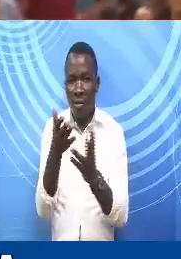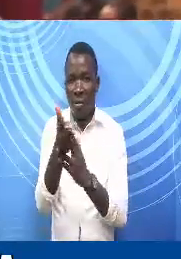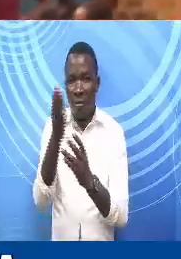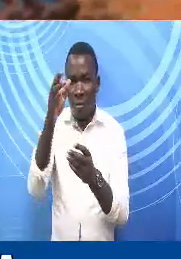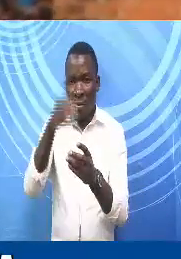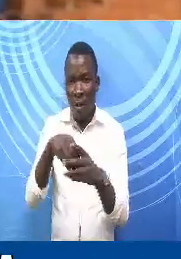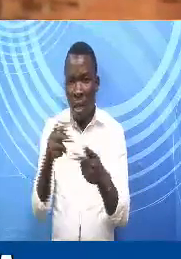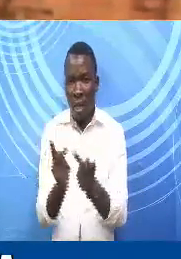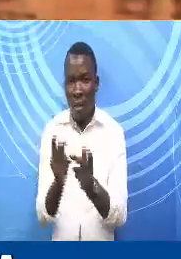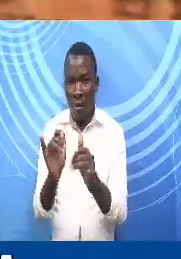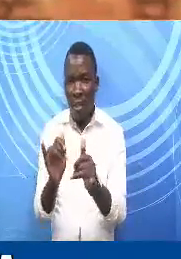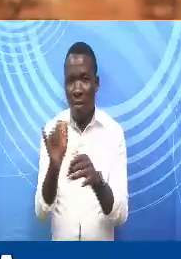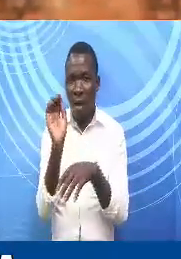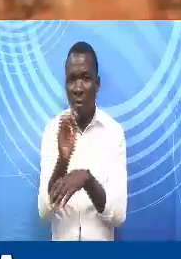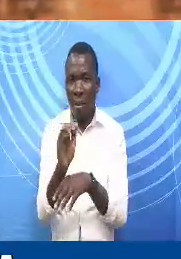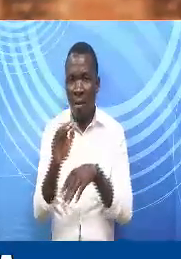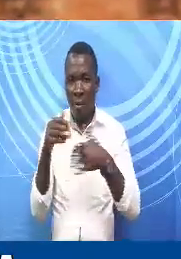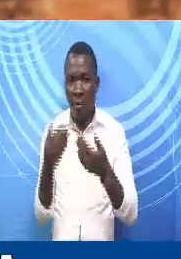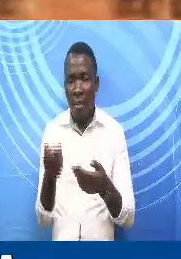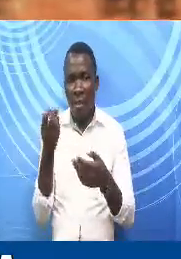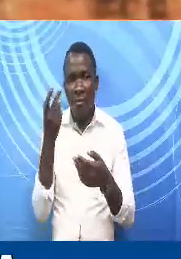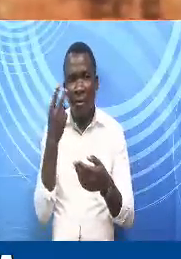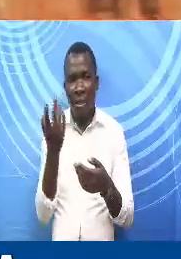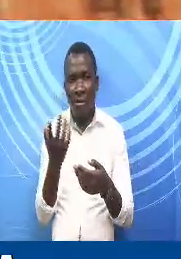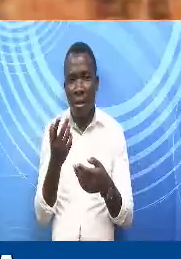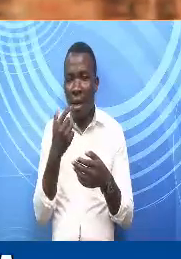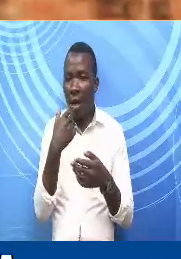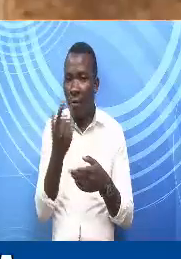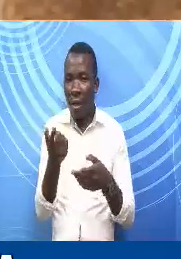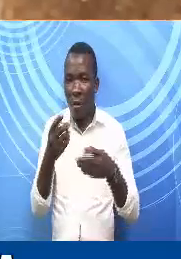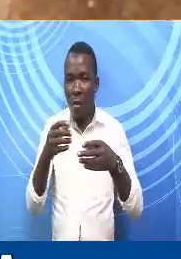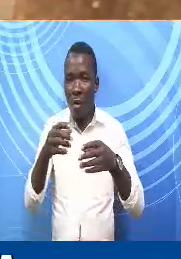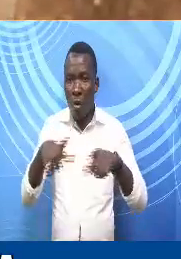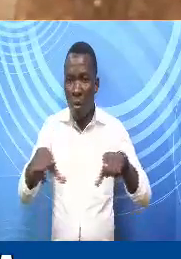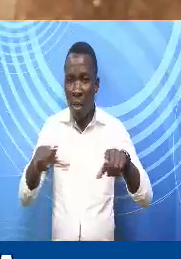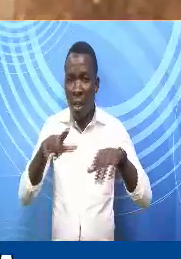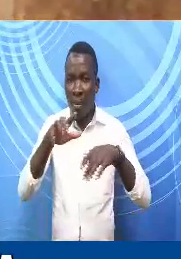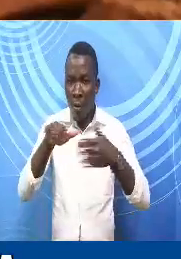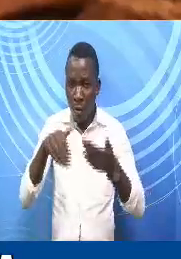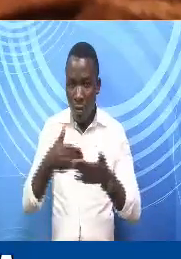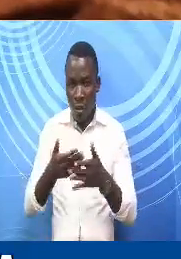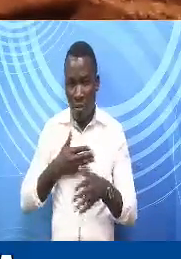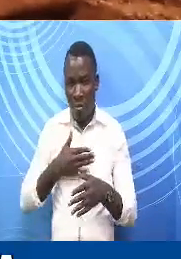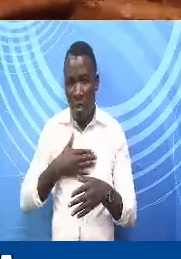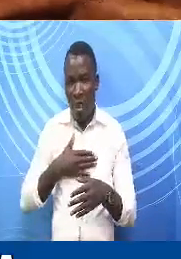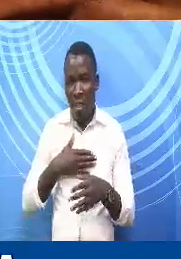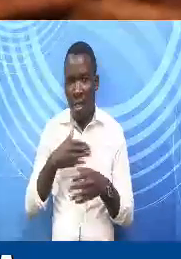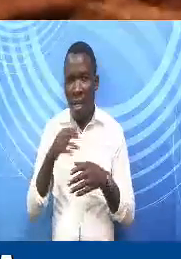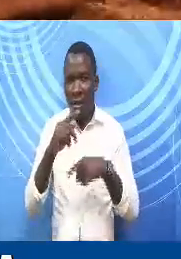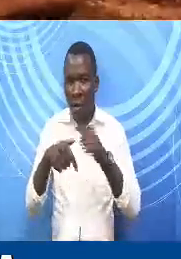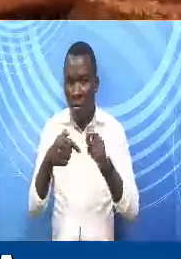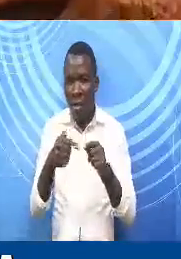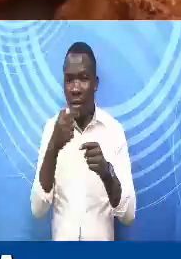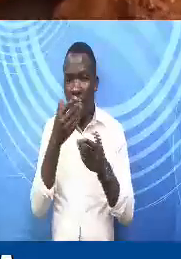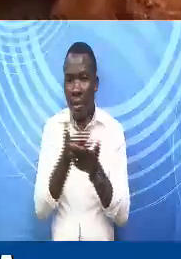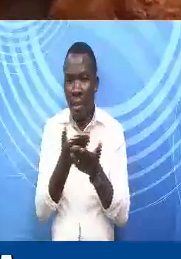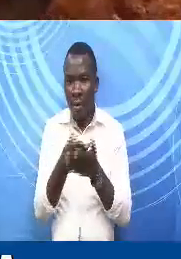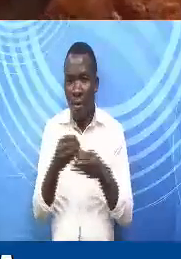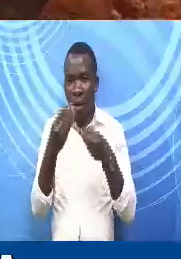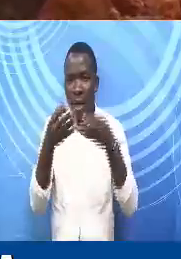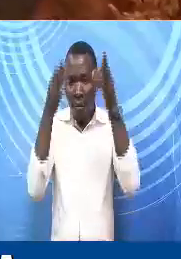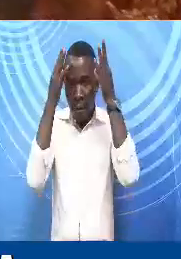byo Breza akagira ati jyewe ubu butaka bwose ni ubwanjye bakomeza basaba ko nabo bakagombye kuba bahabwa imyanzuro y'urukiko bakanavuga